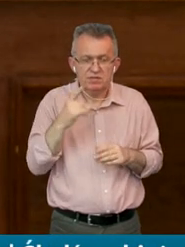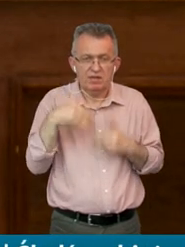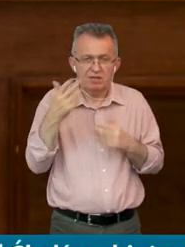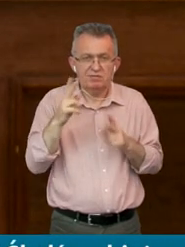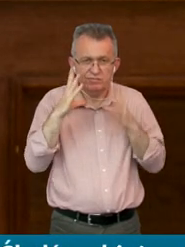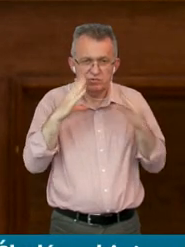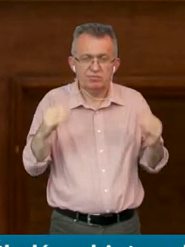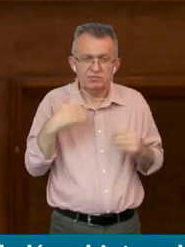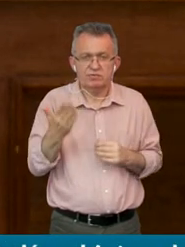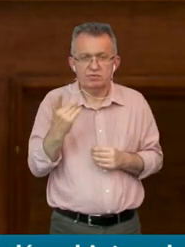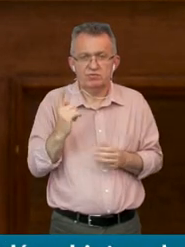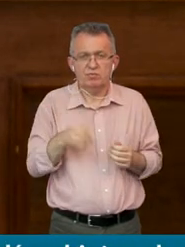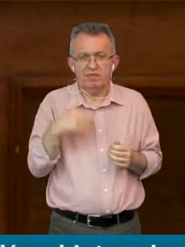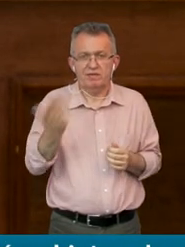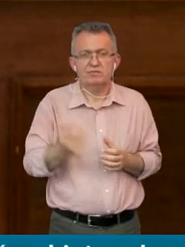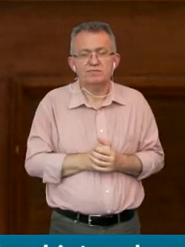szacunek należy.